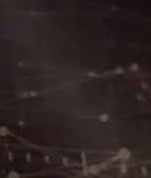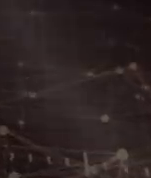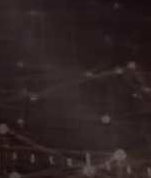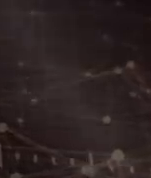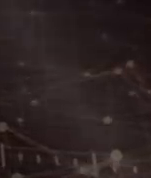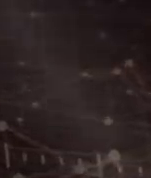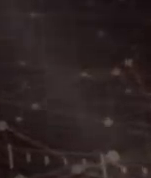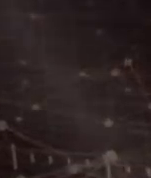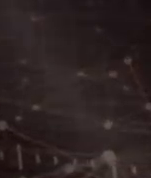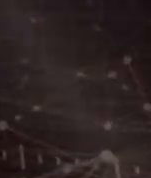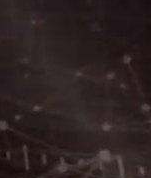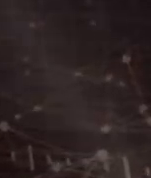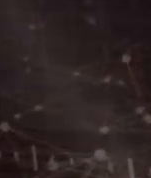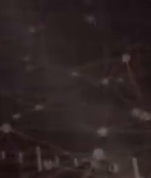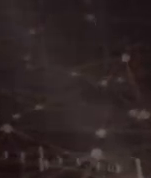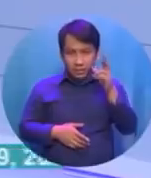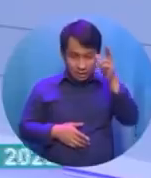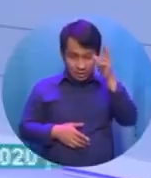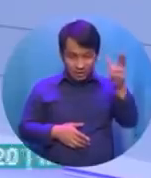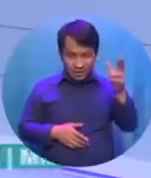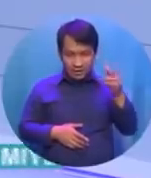Tatay Rene. Tatay Rene?